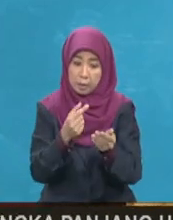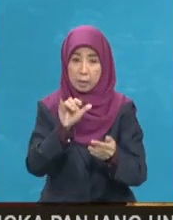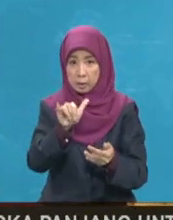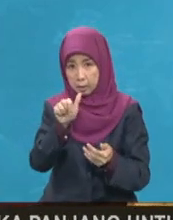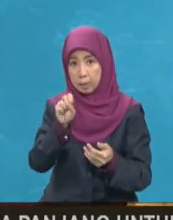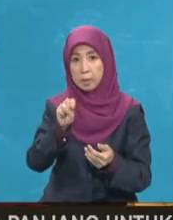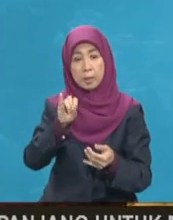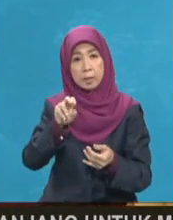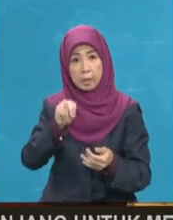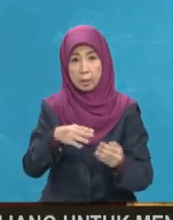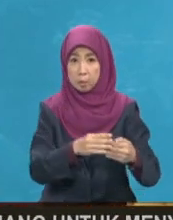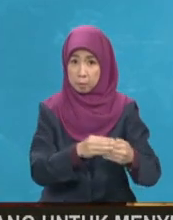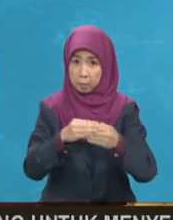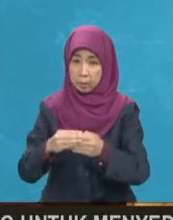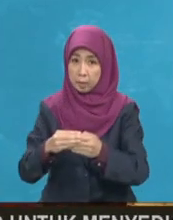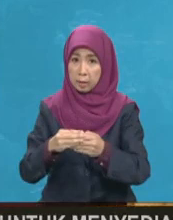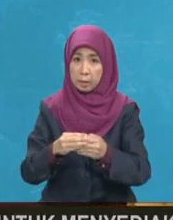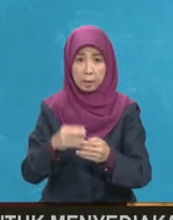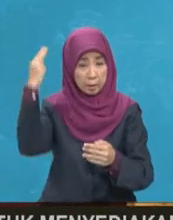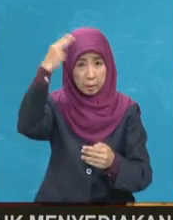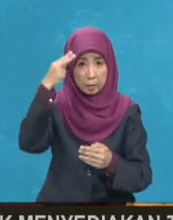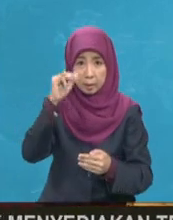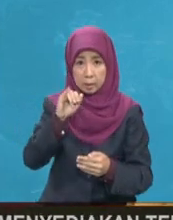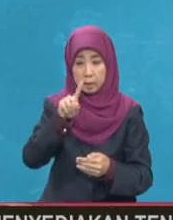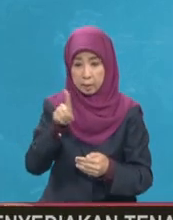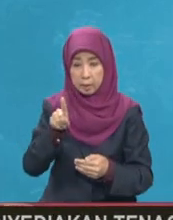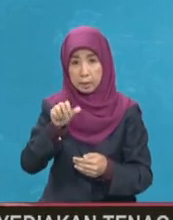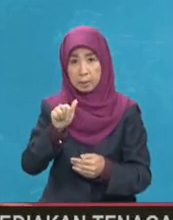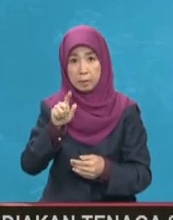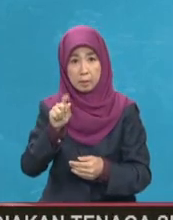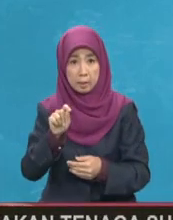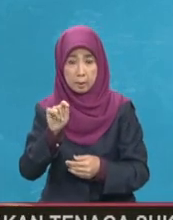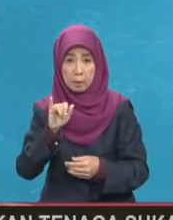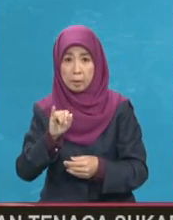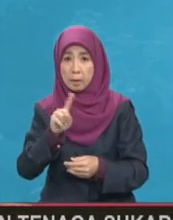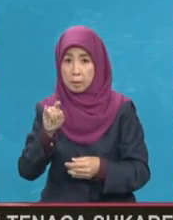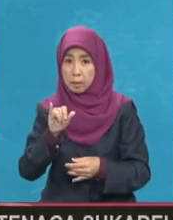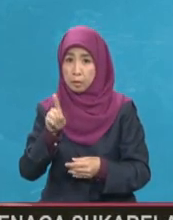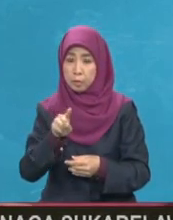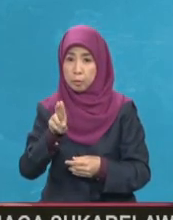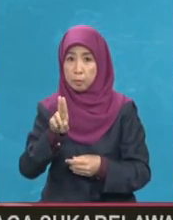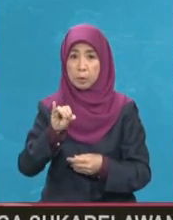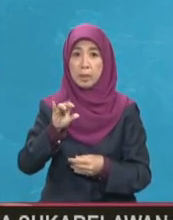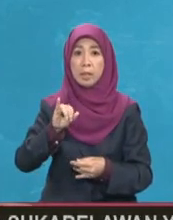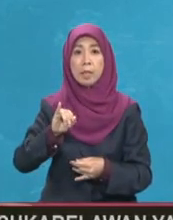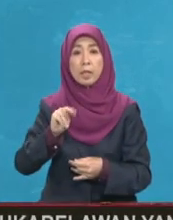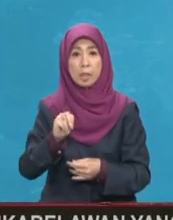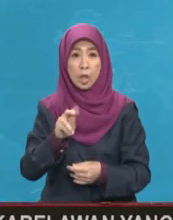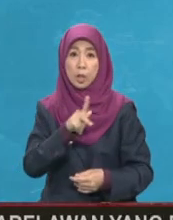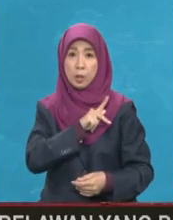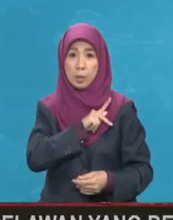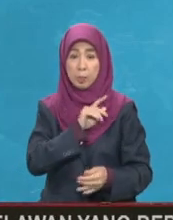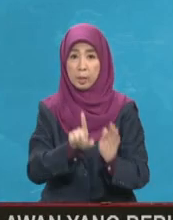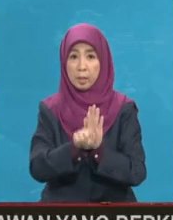yang dipimpin oleh orang Haji Muhammad izzat Izzuddin bin bekawan pingin chatib Datuk Paduka Haji Imron ketua imam masjid